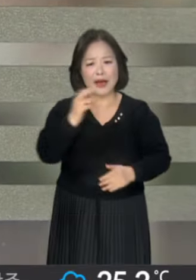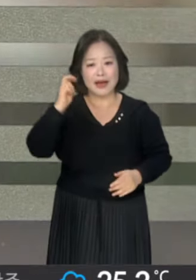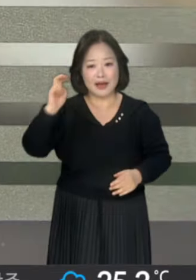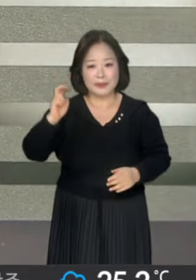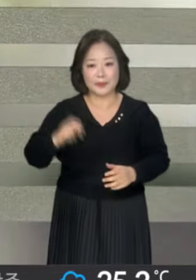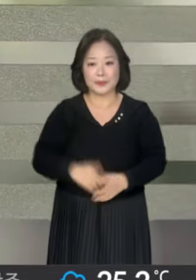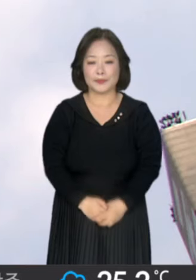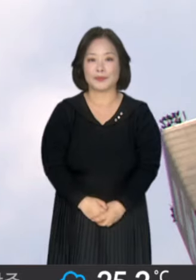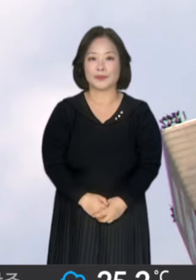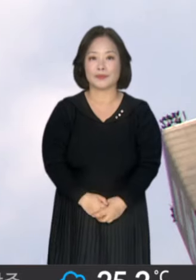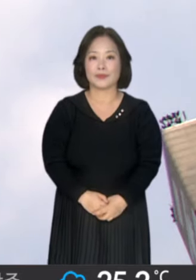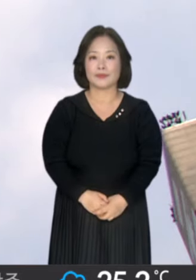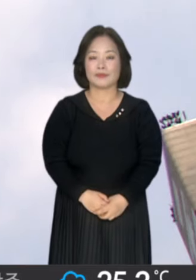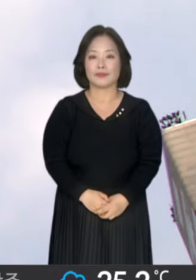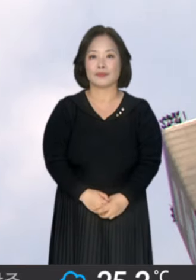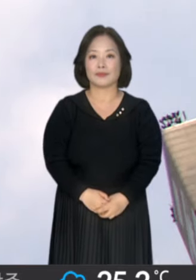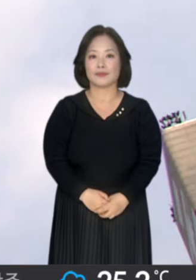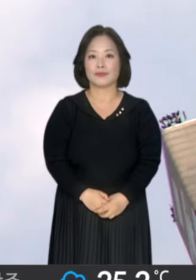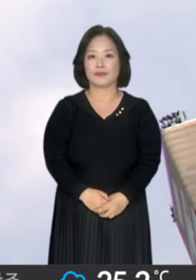몰렸다는 분석입니다